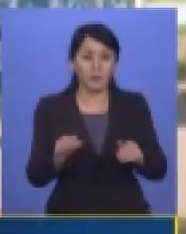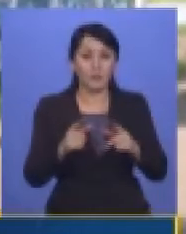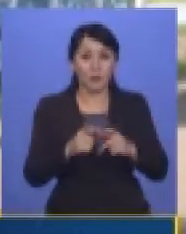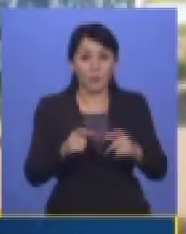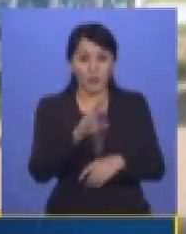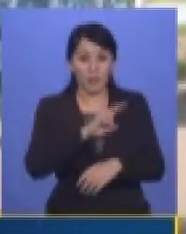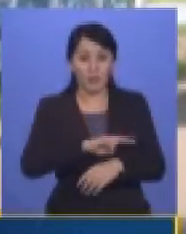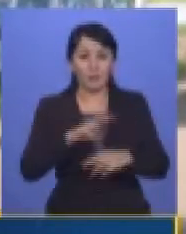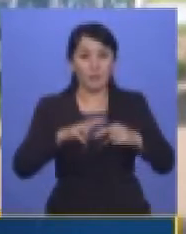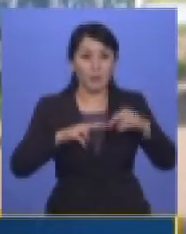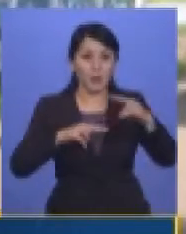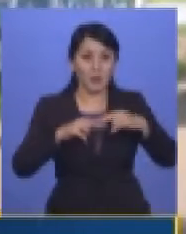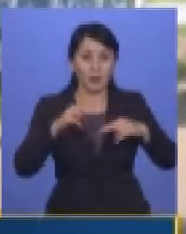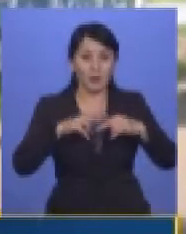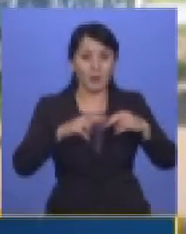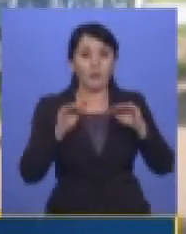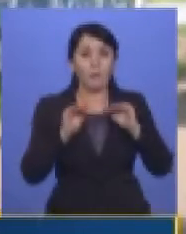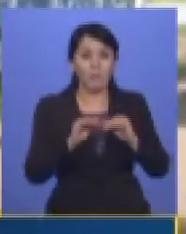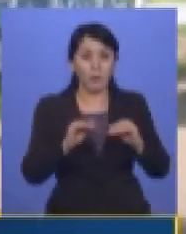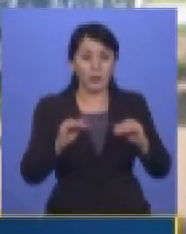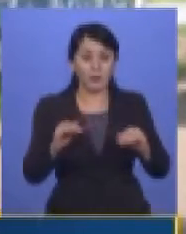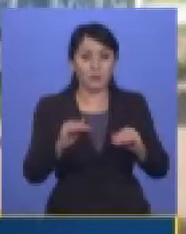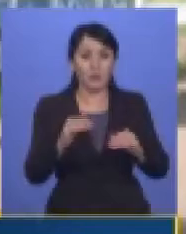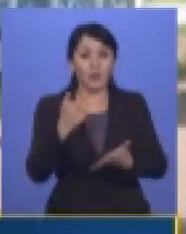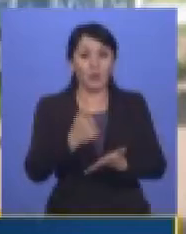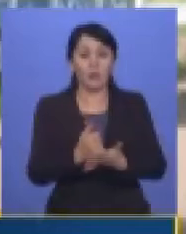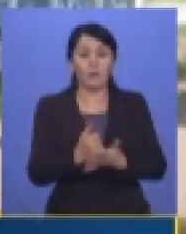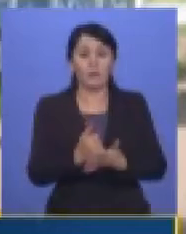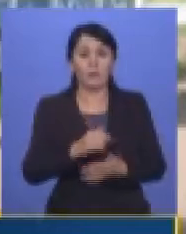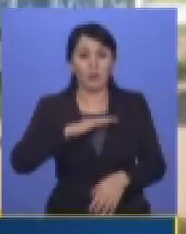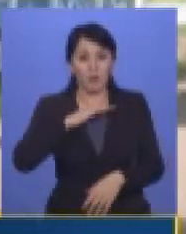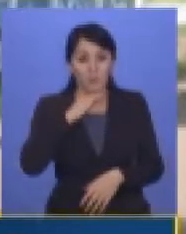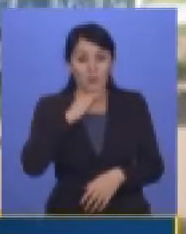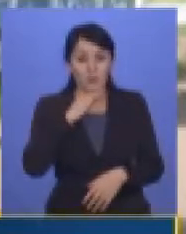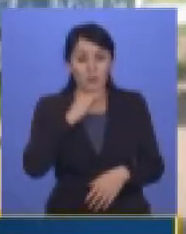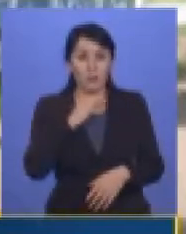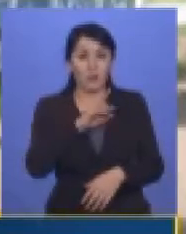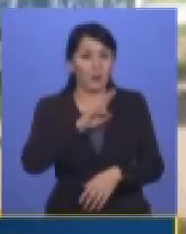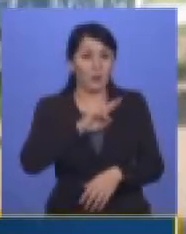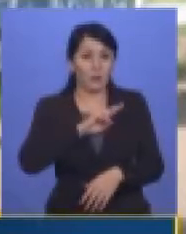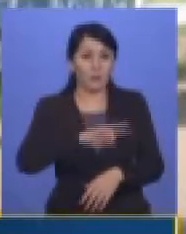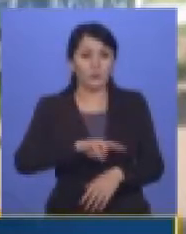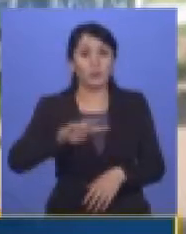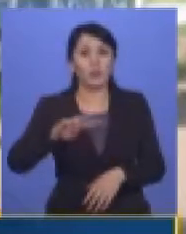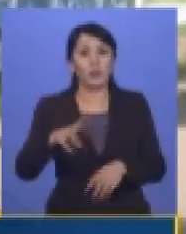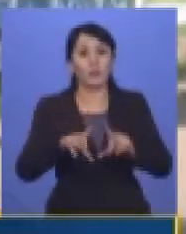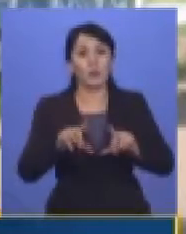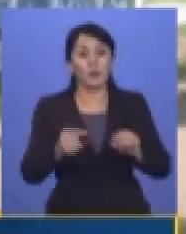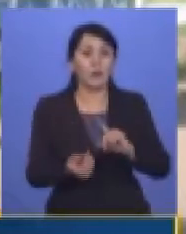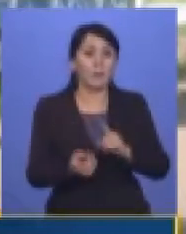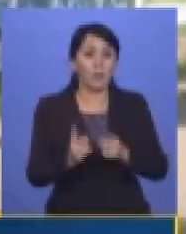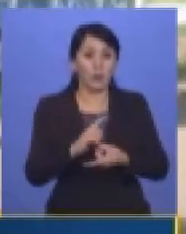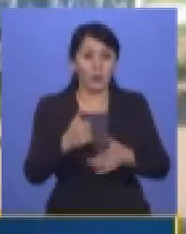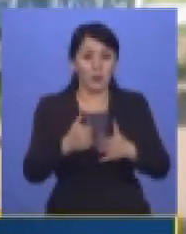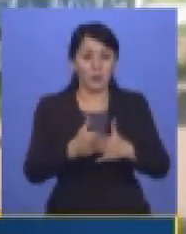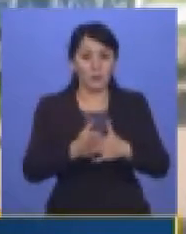құрылыс шаралары жүргізіліп жатқандықтан балғындардың қауіпсіздігі басты назарда. Сондықтан олар шаруа жасалып жатқандықтан екінші корпусқа ауыстырылды. Осыған дейін